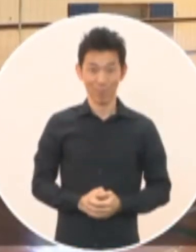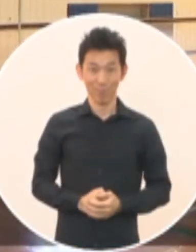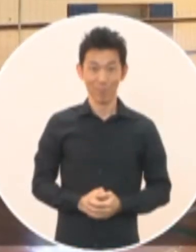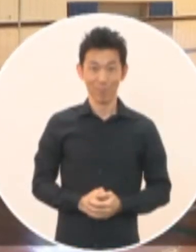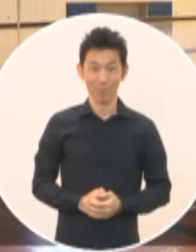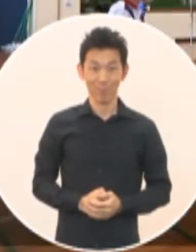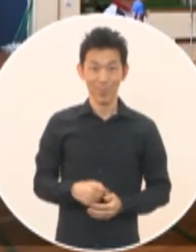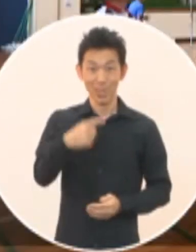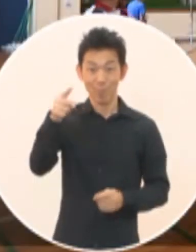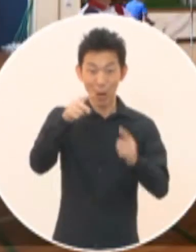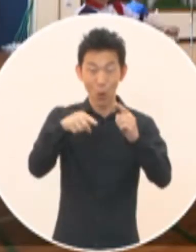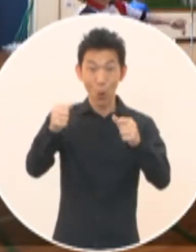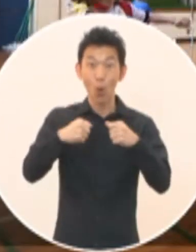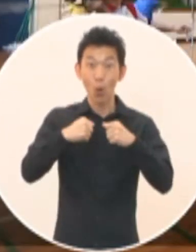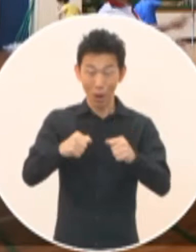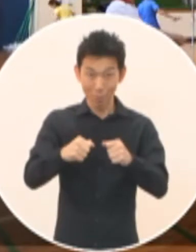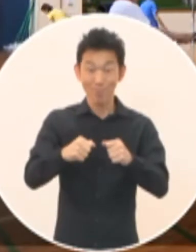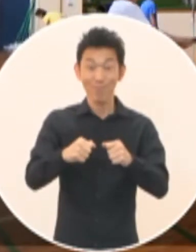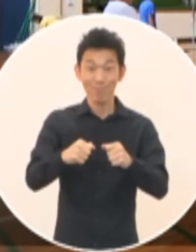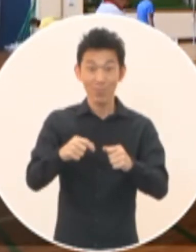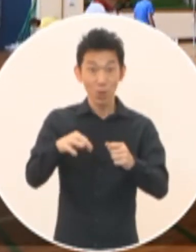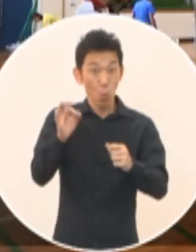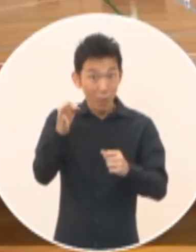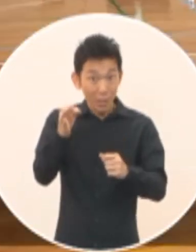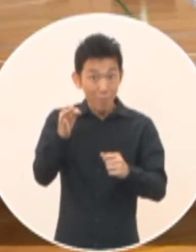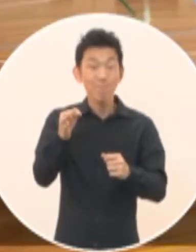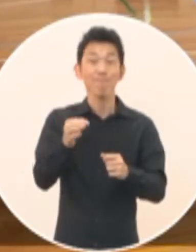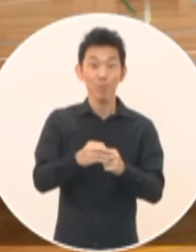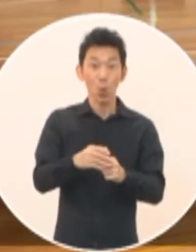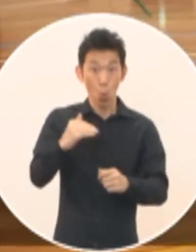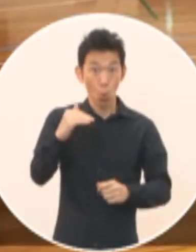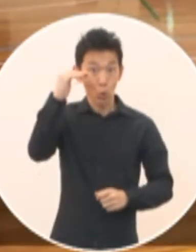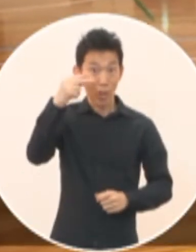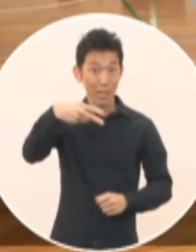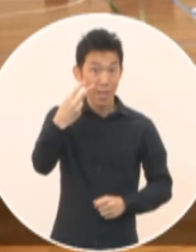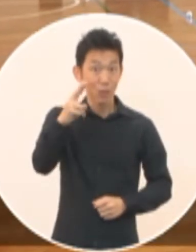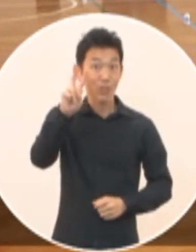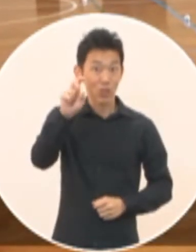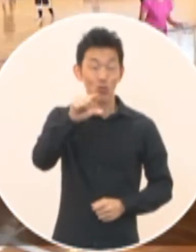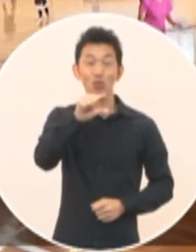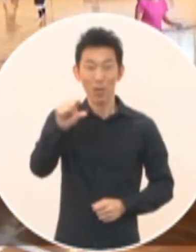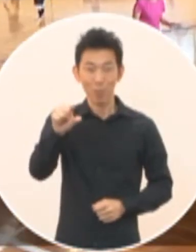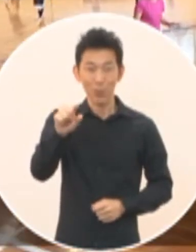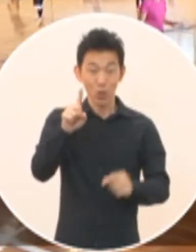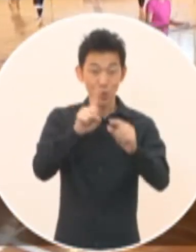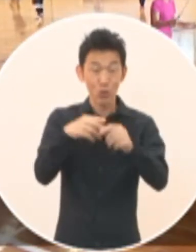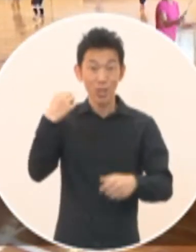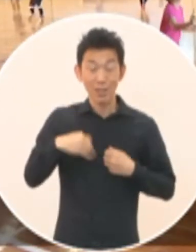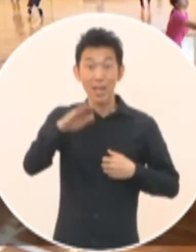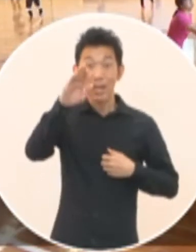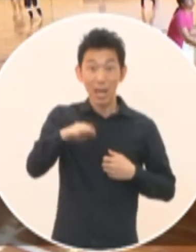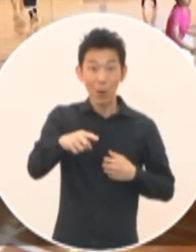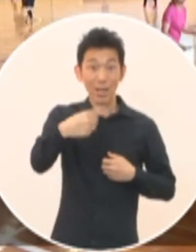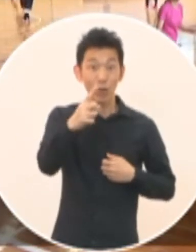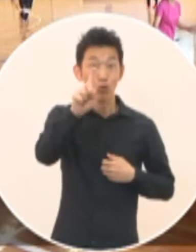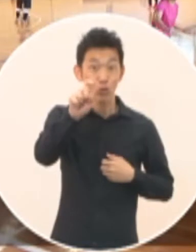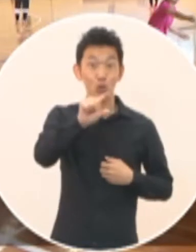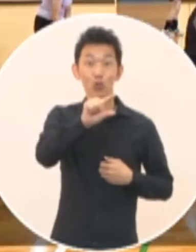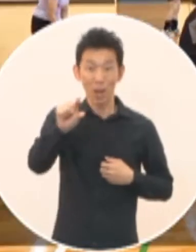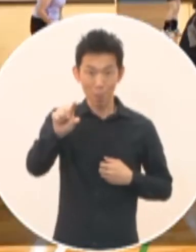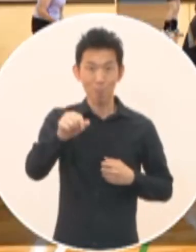一般公開の使用料は大人220円、 中学生以下は110円